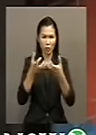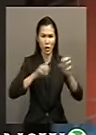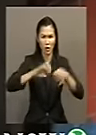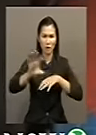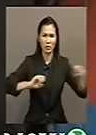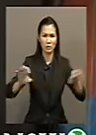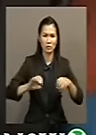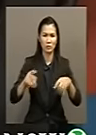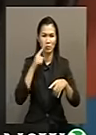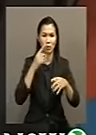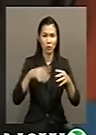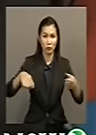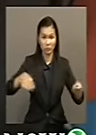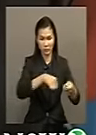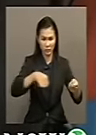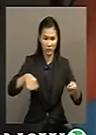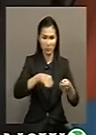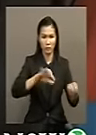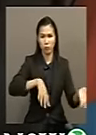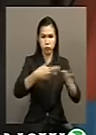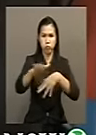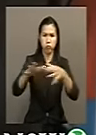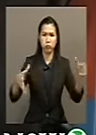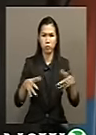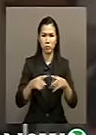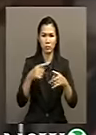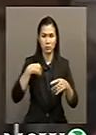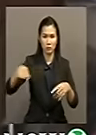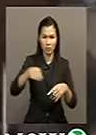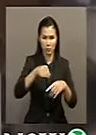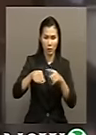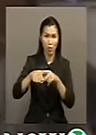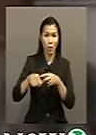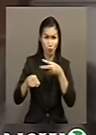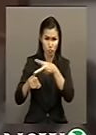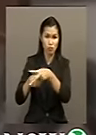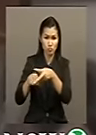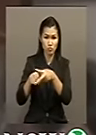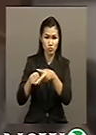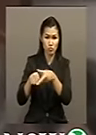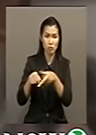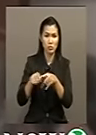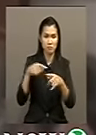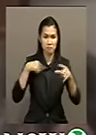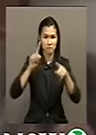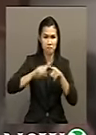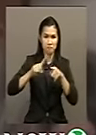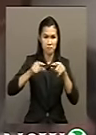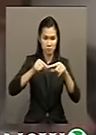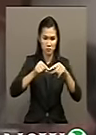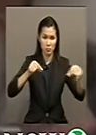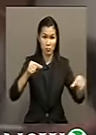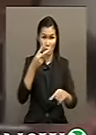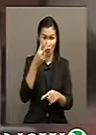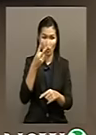จัดกระจายโต๊ะรีดผ้าล้มระเนระนาดแต่ว่าเตารีดนี่ยังเสียบปลั๊กอยู่เลยนะครับมีมีดปลายแหลม2เล่มยาว